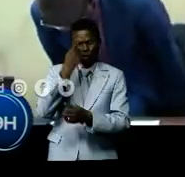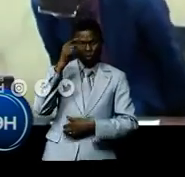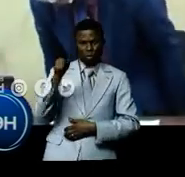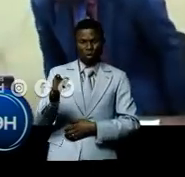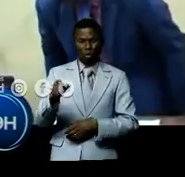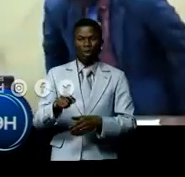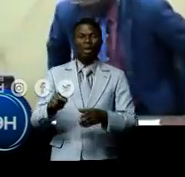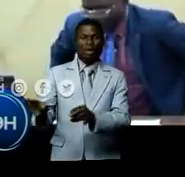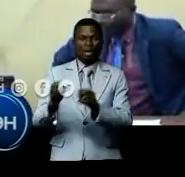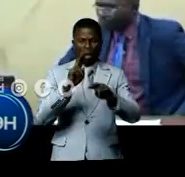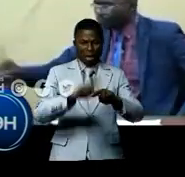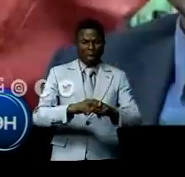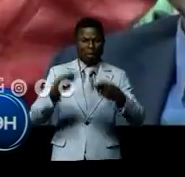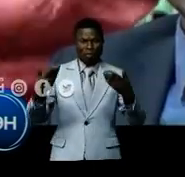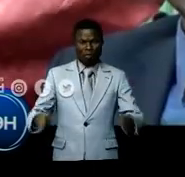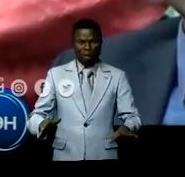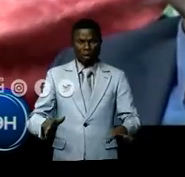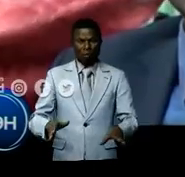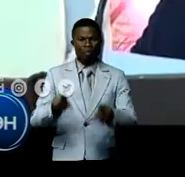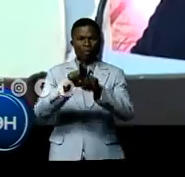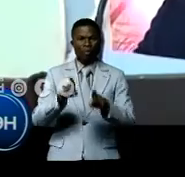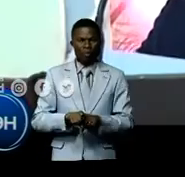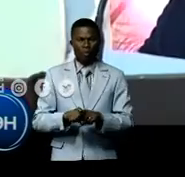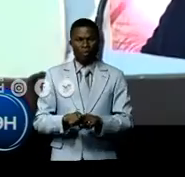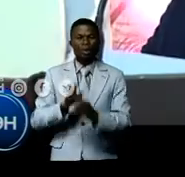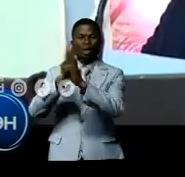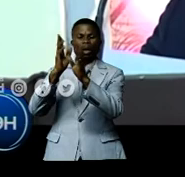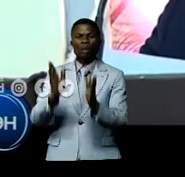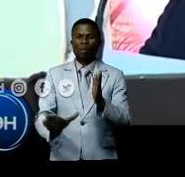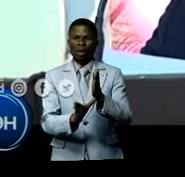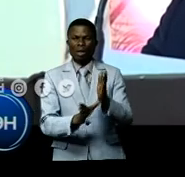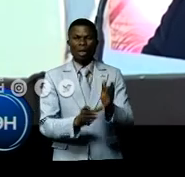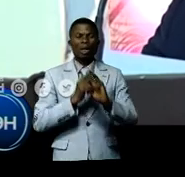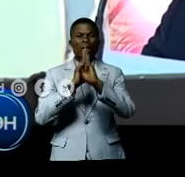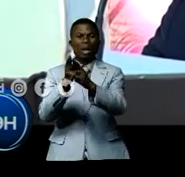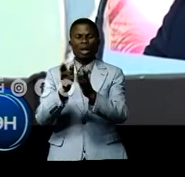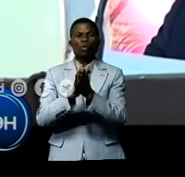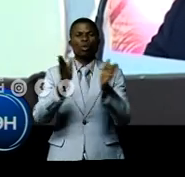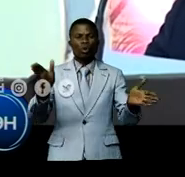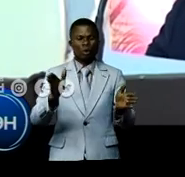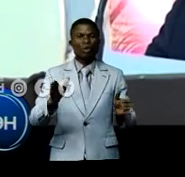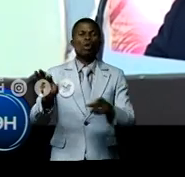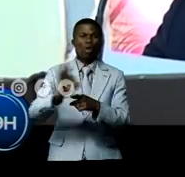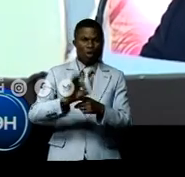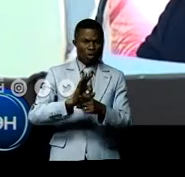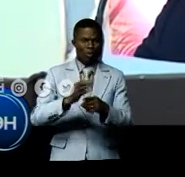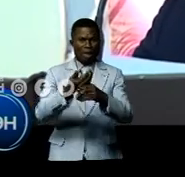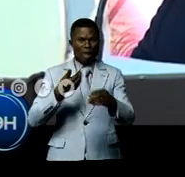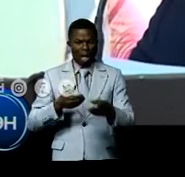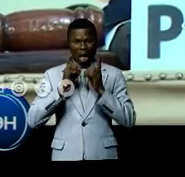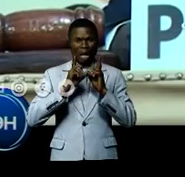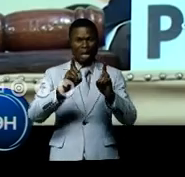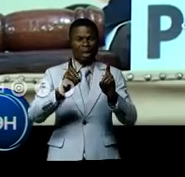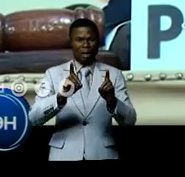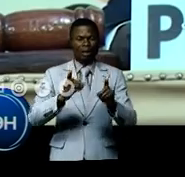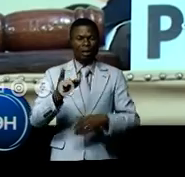en place terminée ici dans la salle des plénières, le rapporteur adjoint présente le rapport global de la session avant le discours